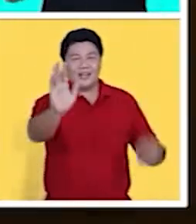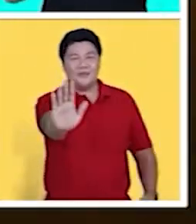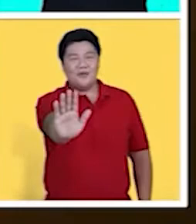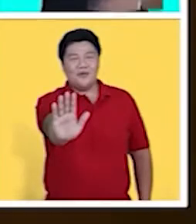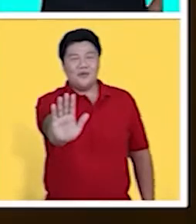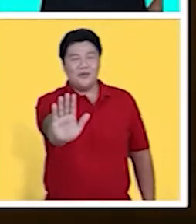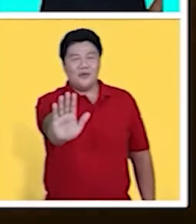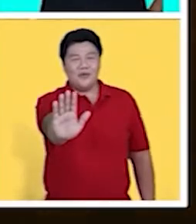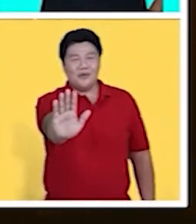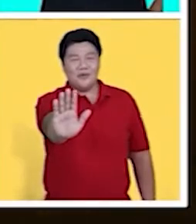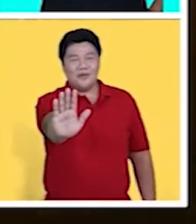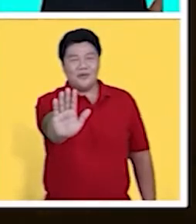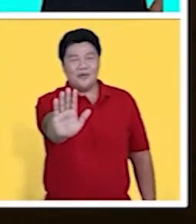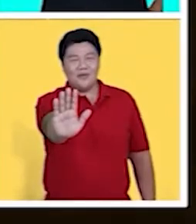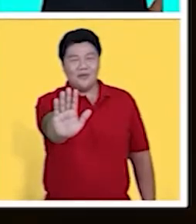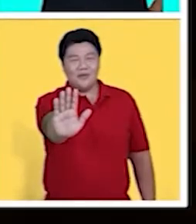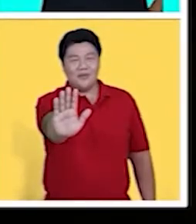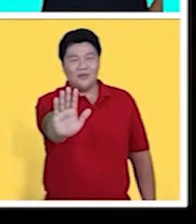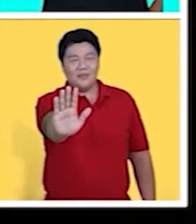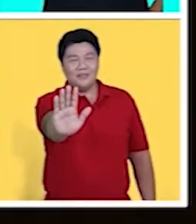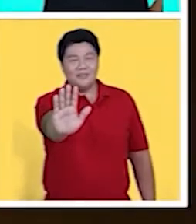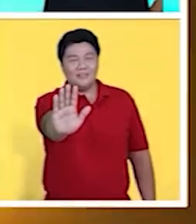talinong taglay mo.